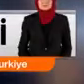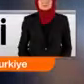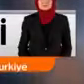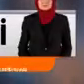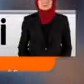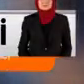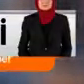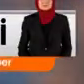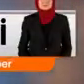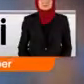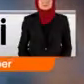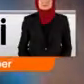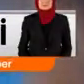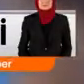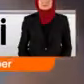derdi